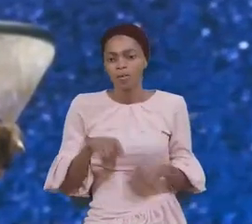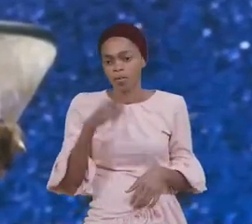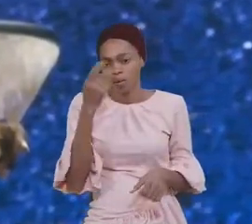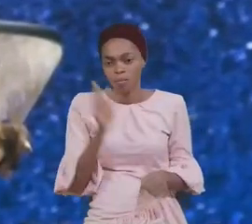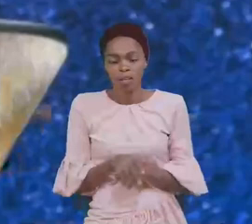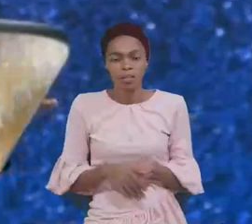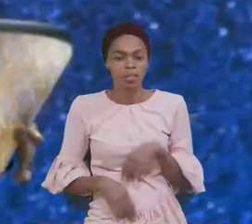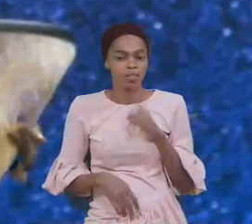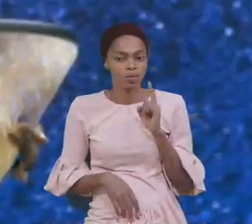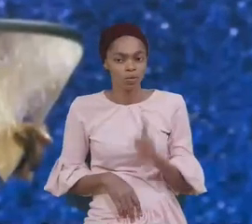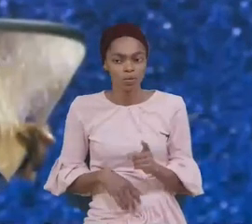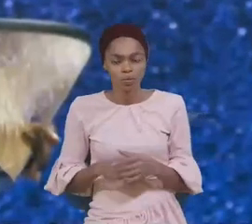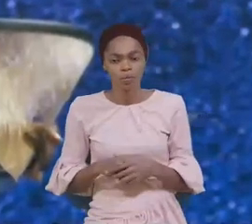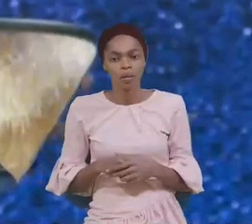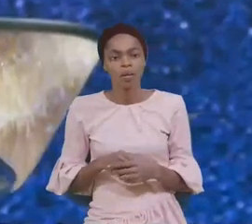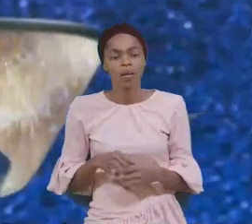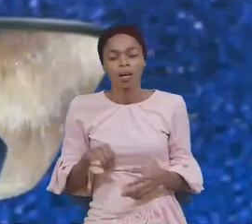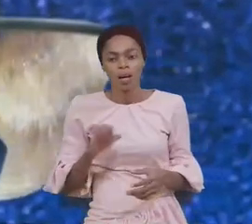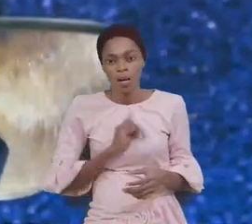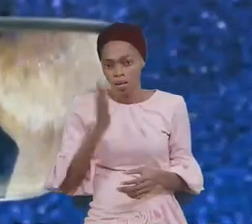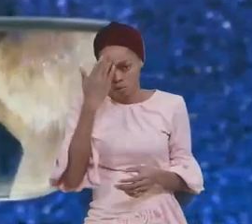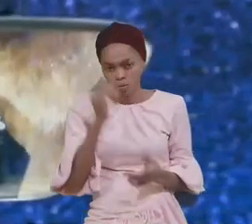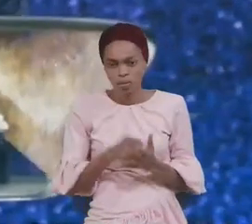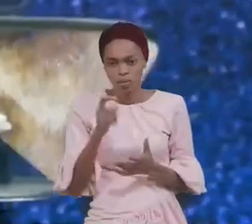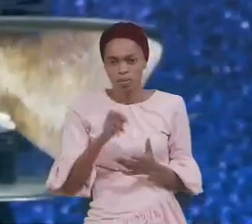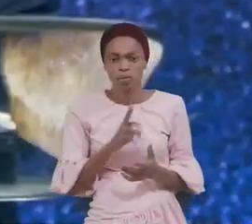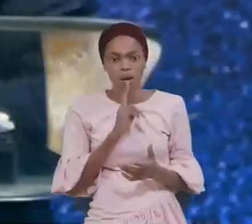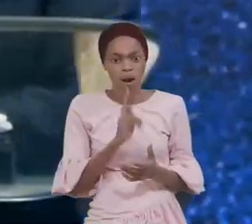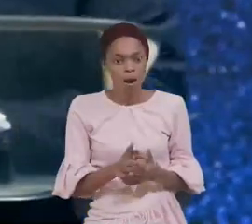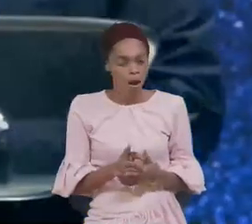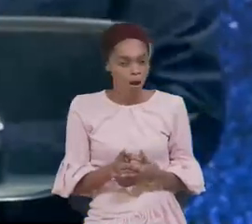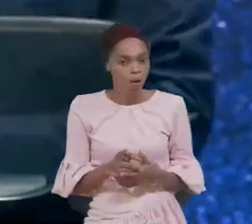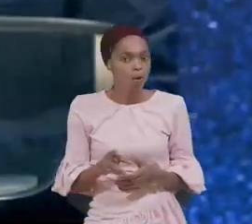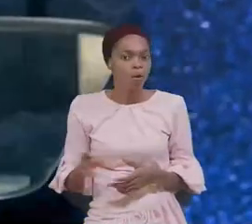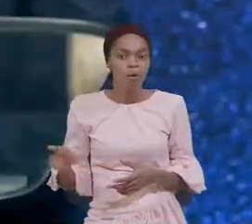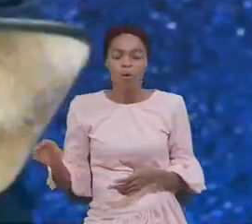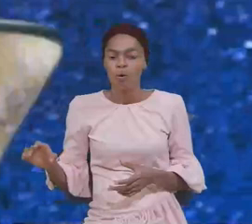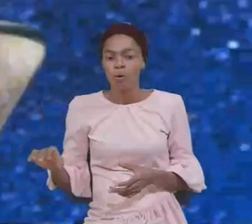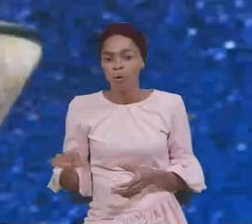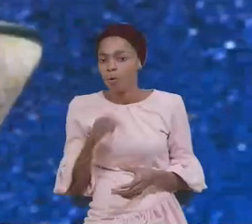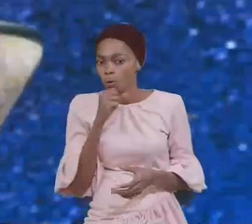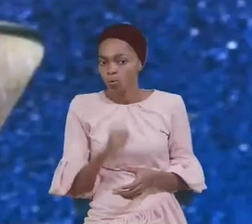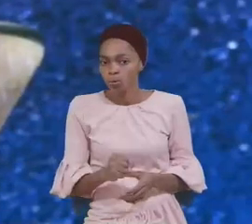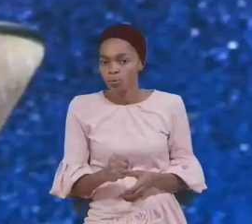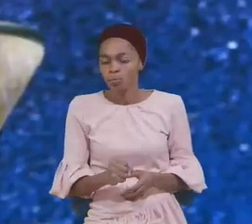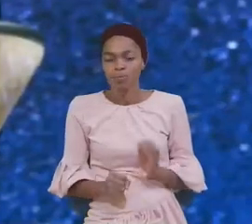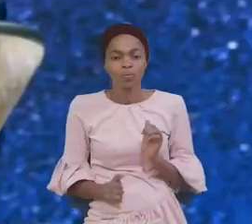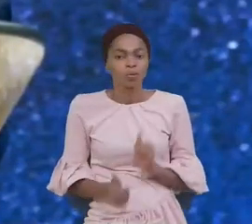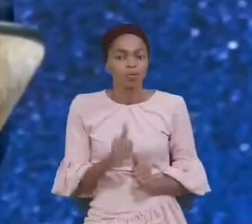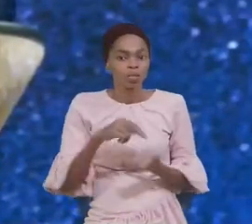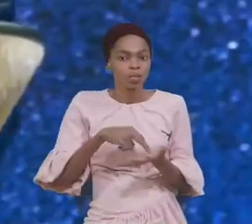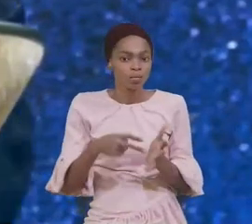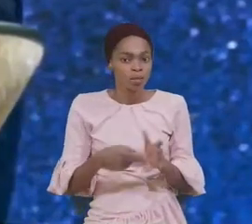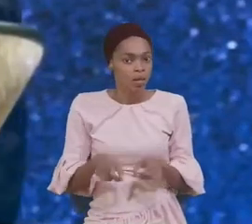Je n'ai pas ordonné une autre personne. Je sais que tu es vieux, avancé en âge. Cela veut dire donc que lorsque nous voyons le